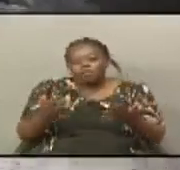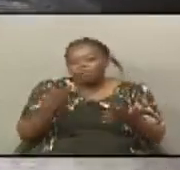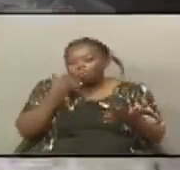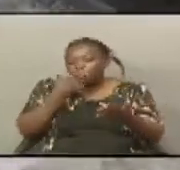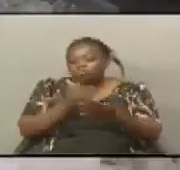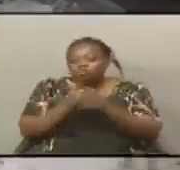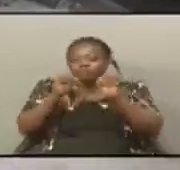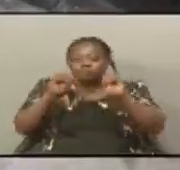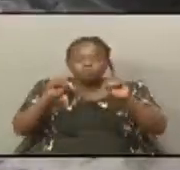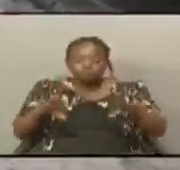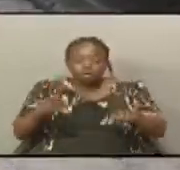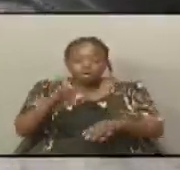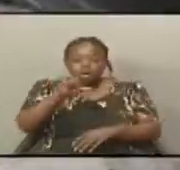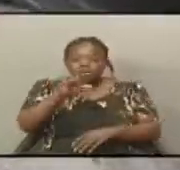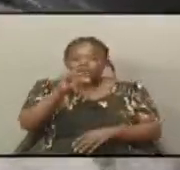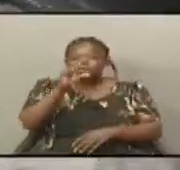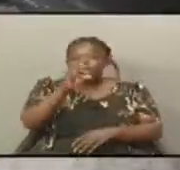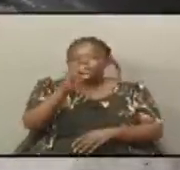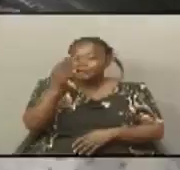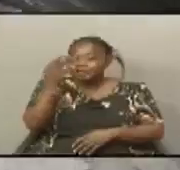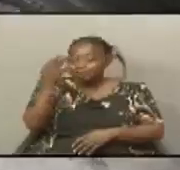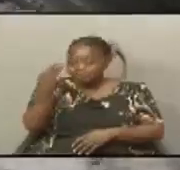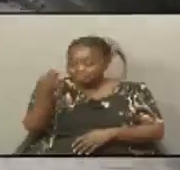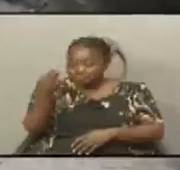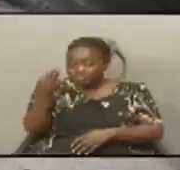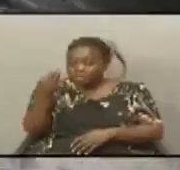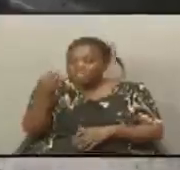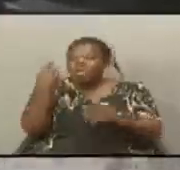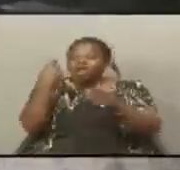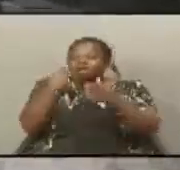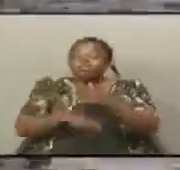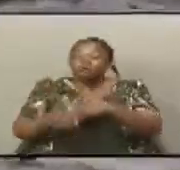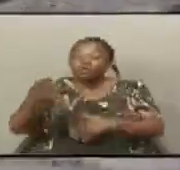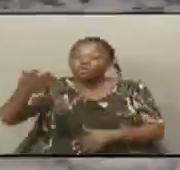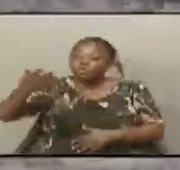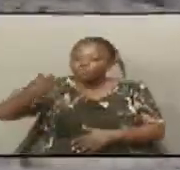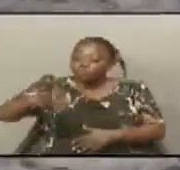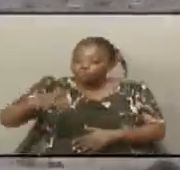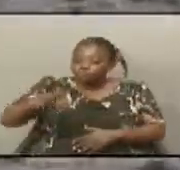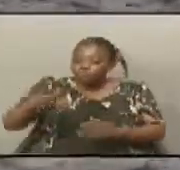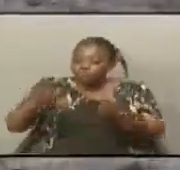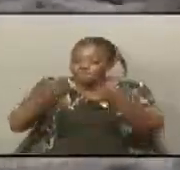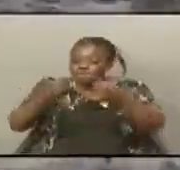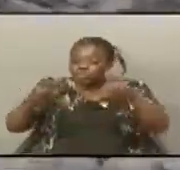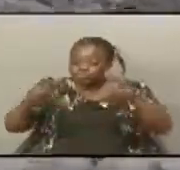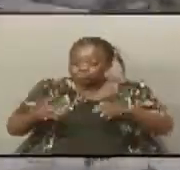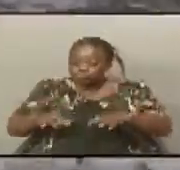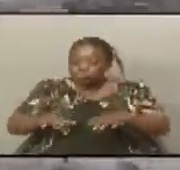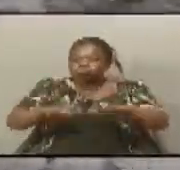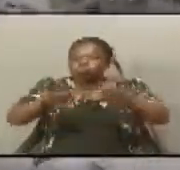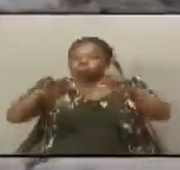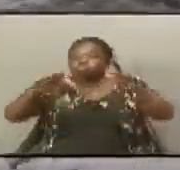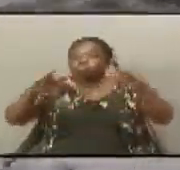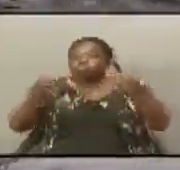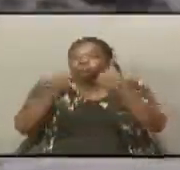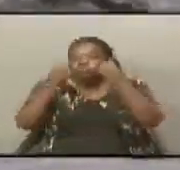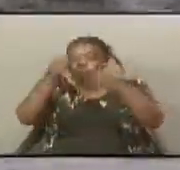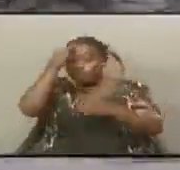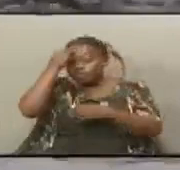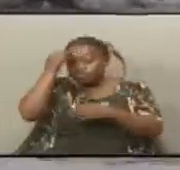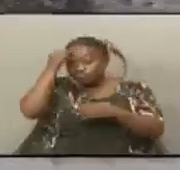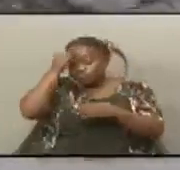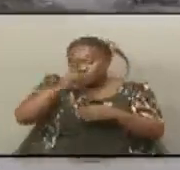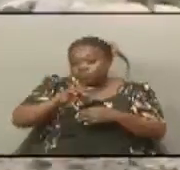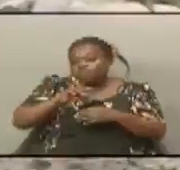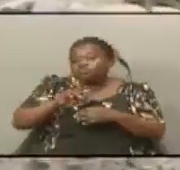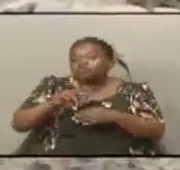Richard Ebomira, Sentebwero Siyokusato, Mubulebya Division ya Gamit Amaze, Mbegata Nisoku Buga, Pabuli Daba Yuse, Okwa Mkamabali